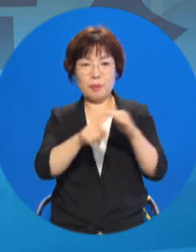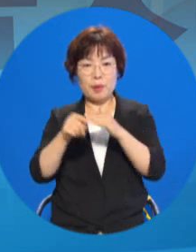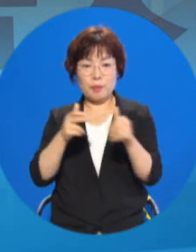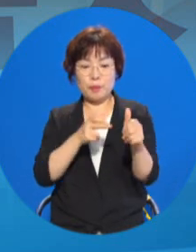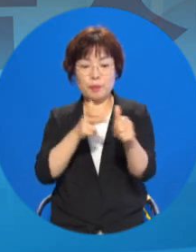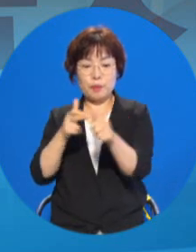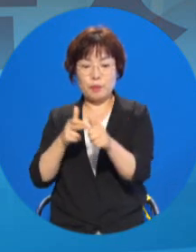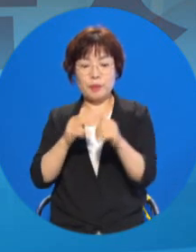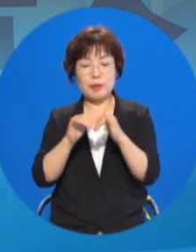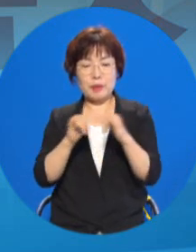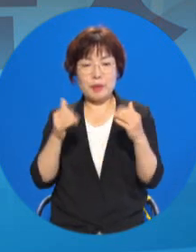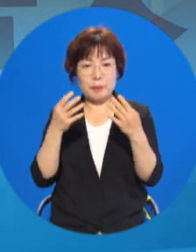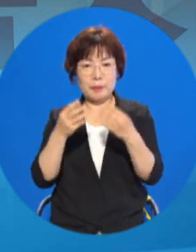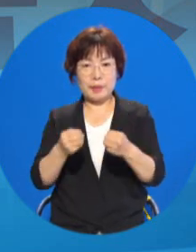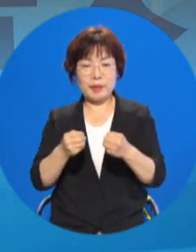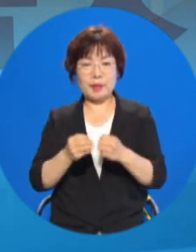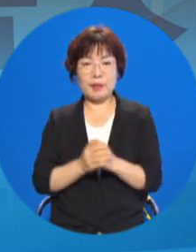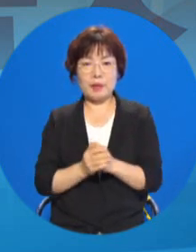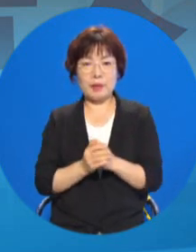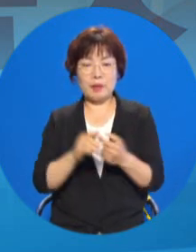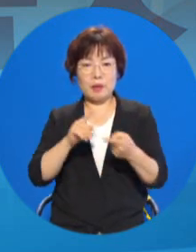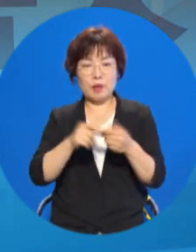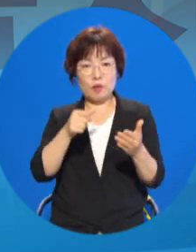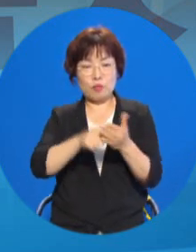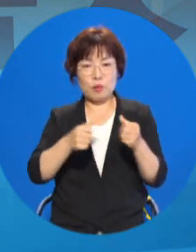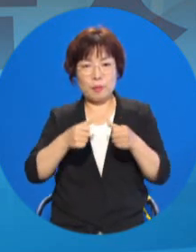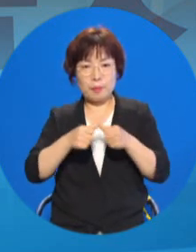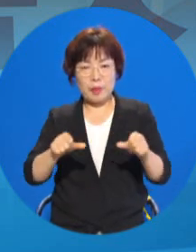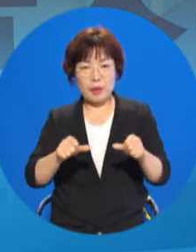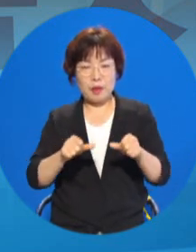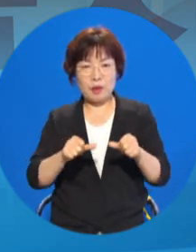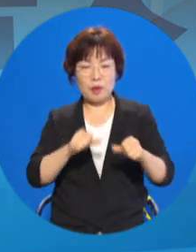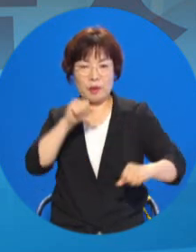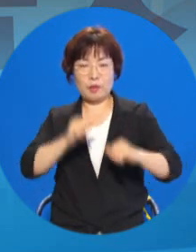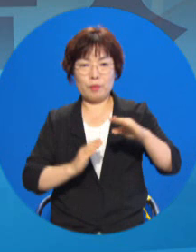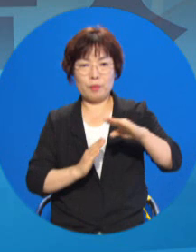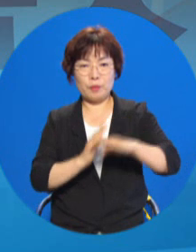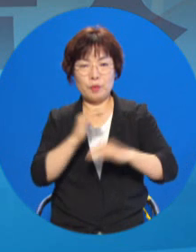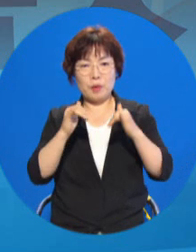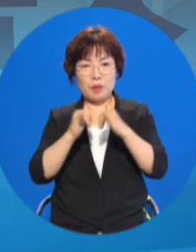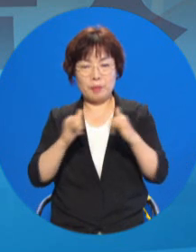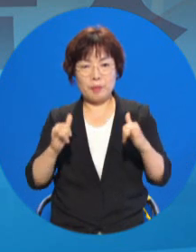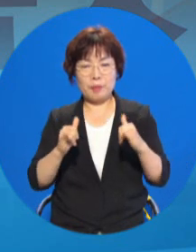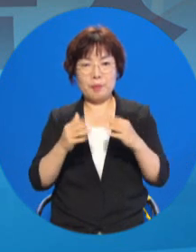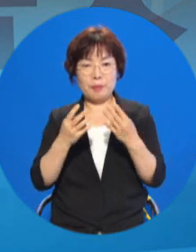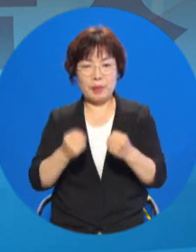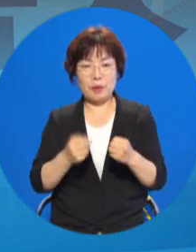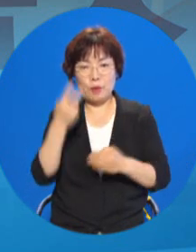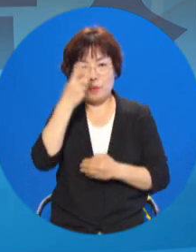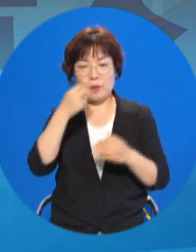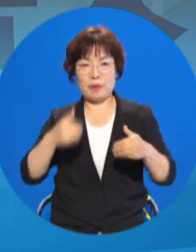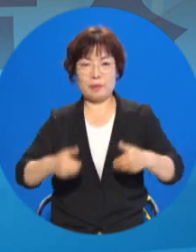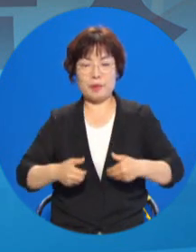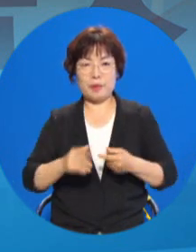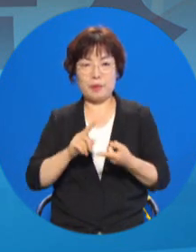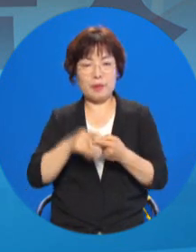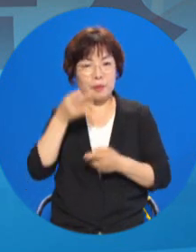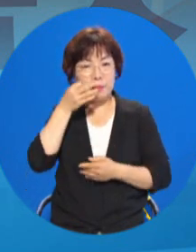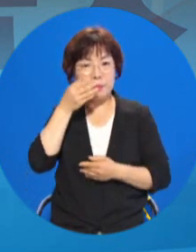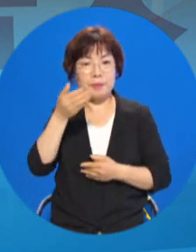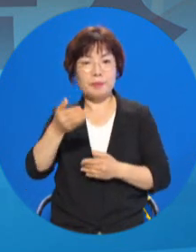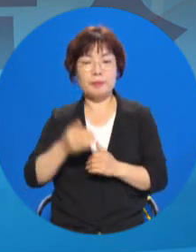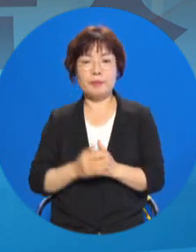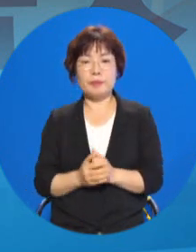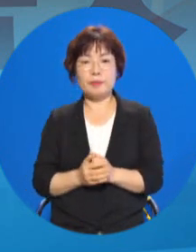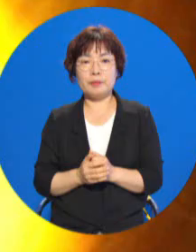촬영하는 VJ들이 많은데요. 기물 파손 등 도를 넘는 행동을 하는 사람들도 있어 관리 대책이 필요한 상황입니다. 조희원